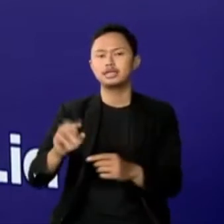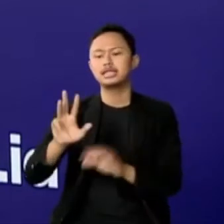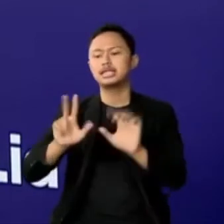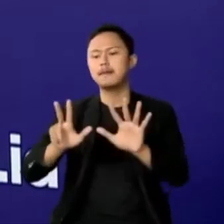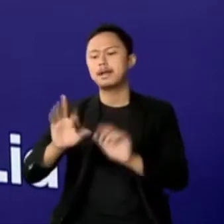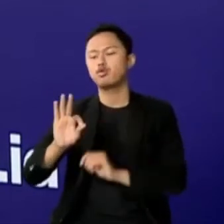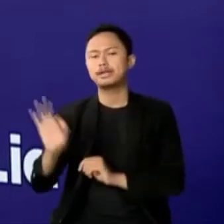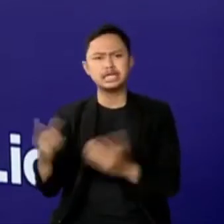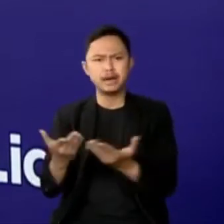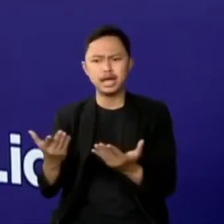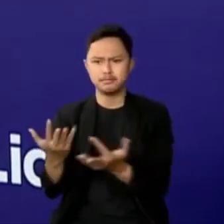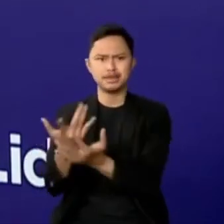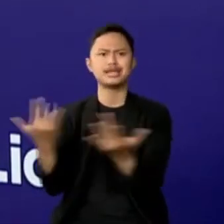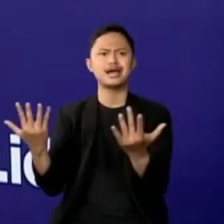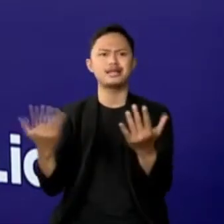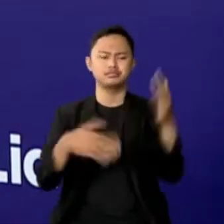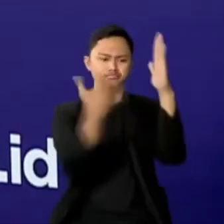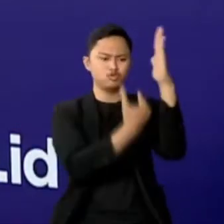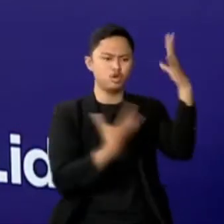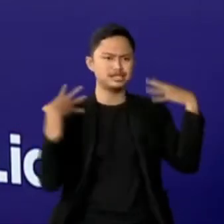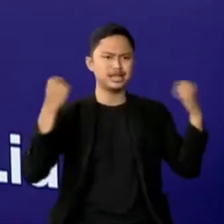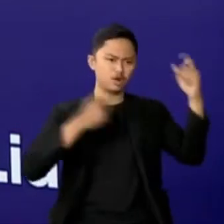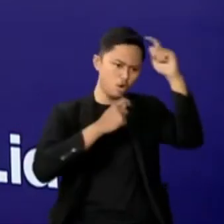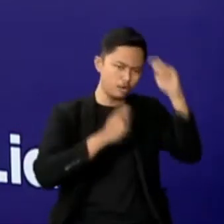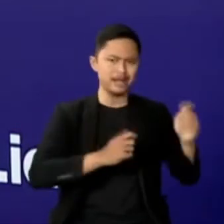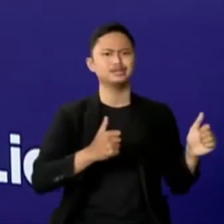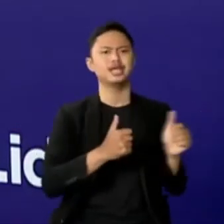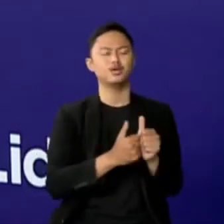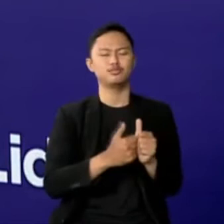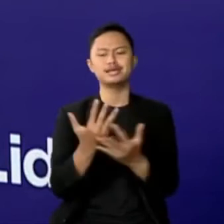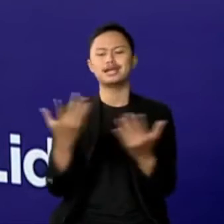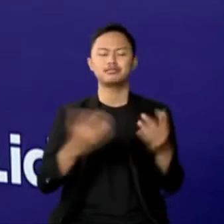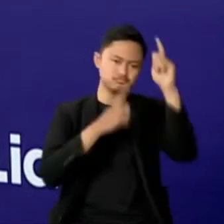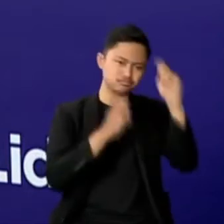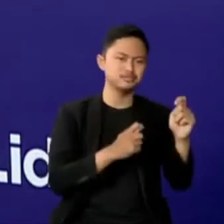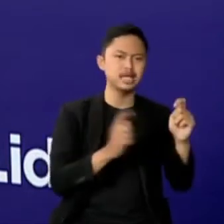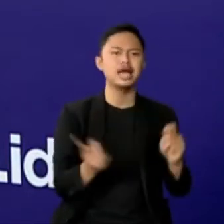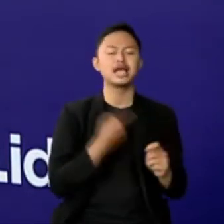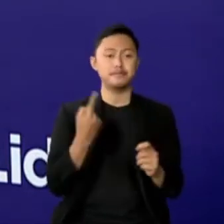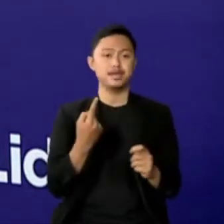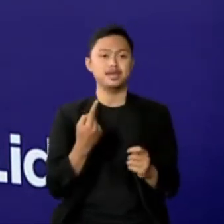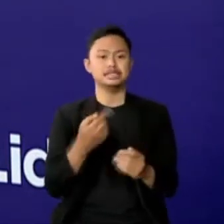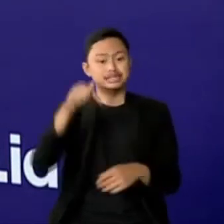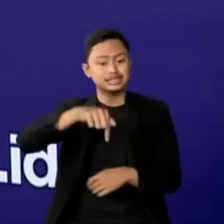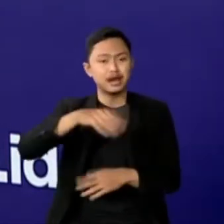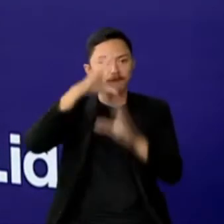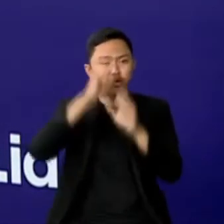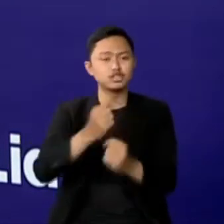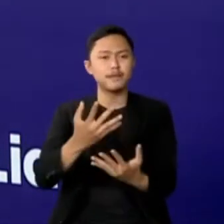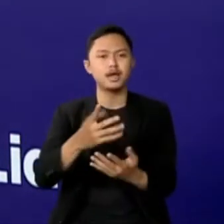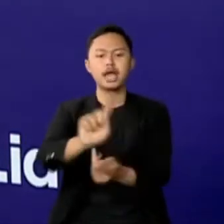kefir pada apa pada kepatuhan kedisiplinan dan ketaatan masyarakat Nah untuk itulah kami sekarang